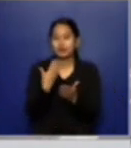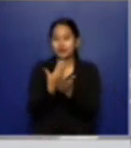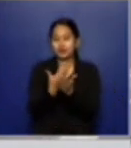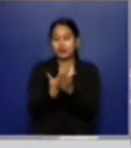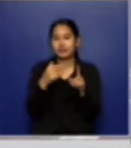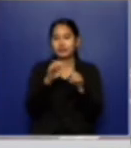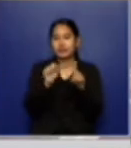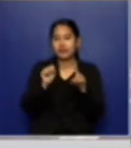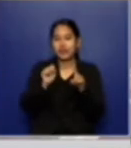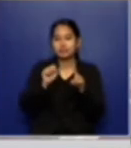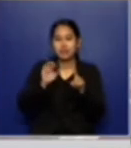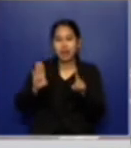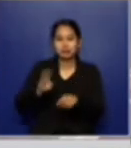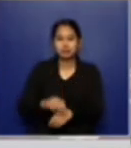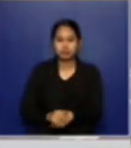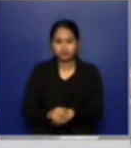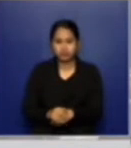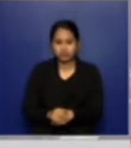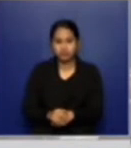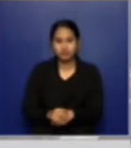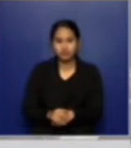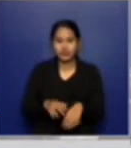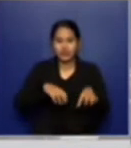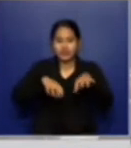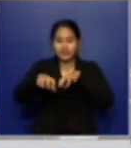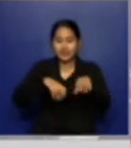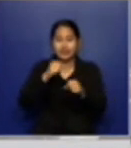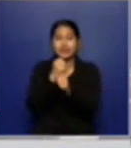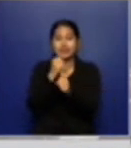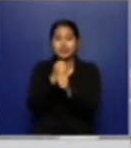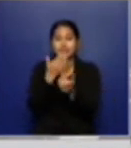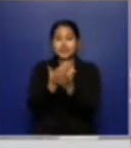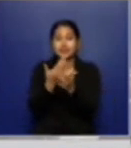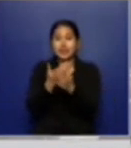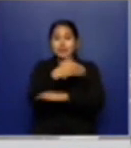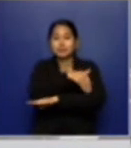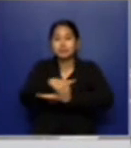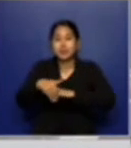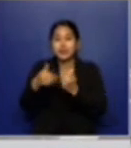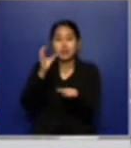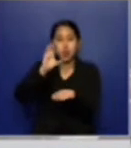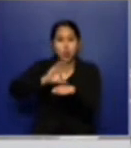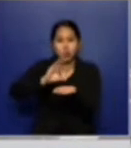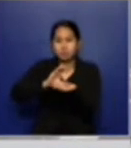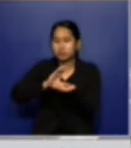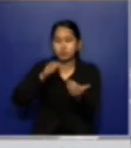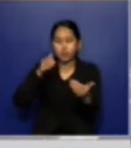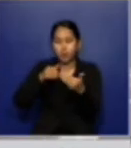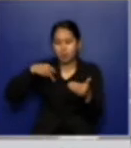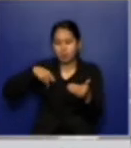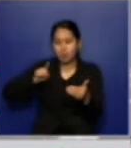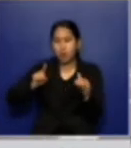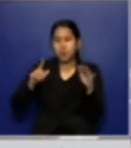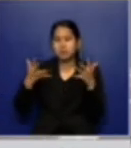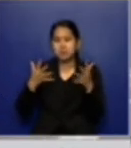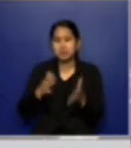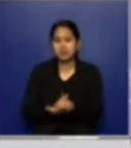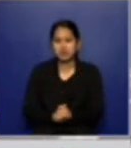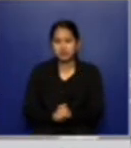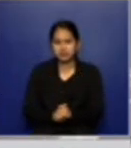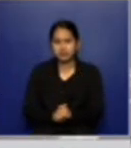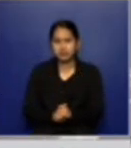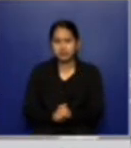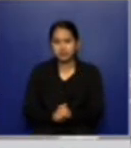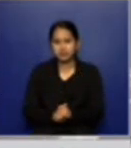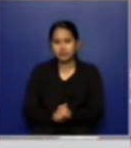ทค่ะการจัดทำจัดสรรงบประมาณแผ่นดินนั้นไม่ได้ก่อประโยชน์ให้เกิดสูงสุดแก่พี่น้องประชาช